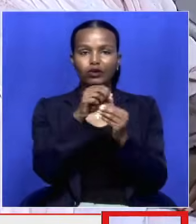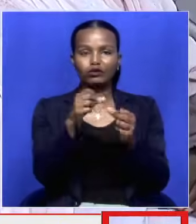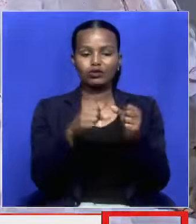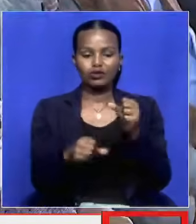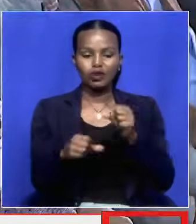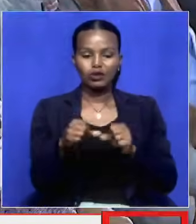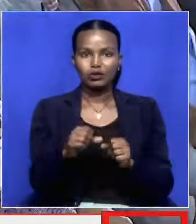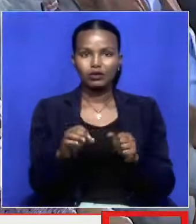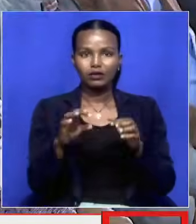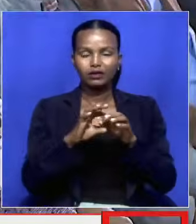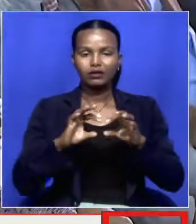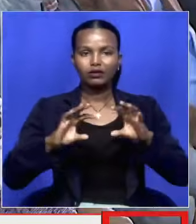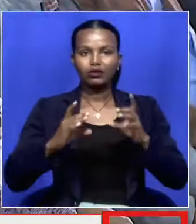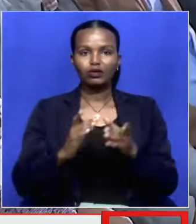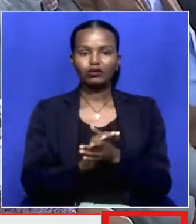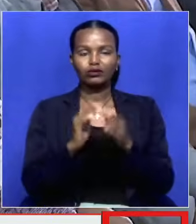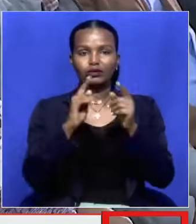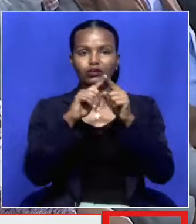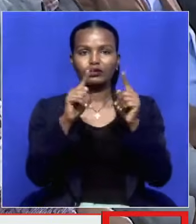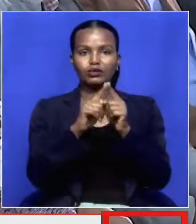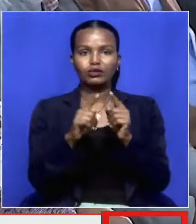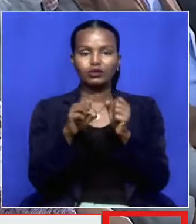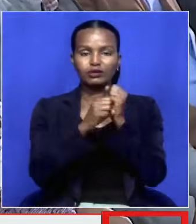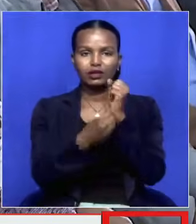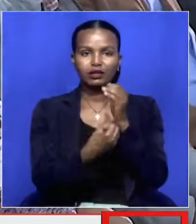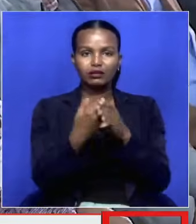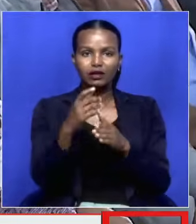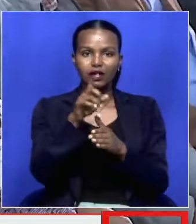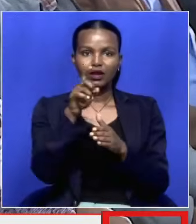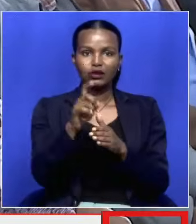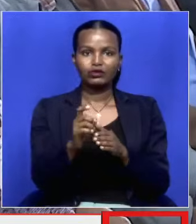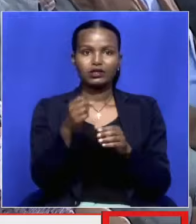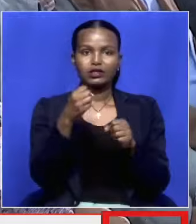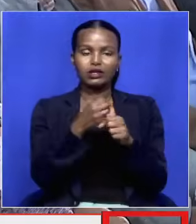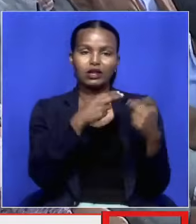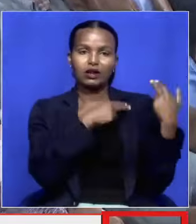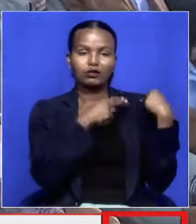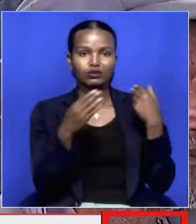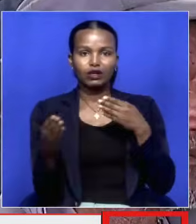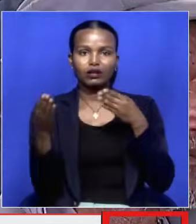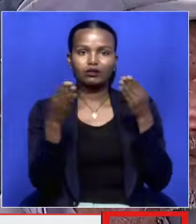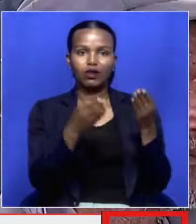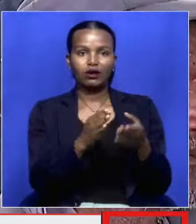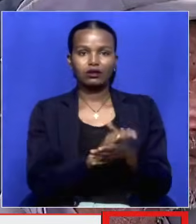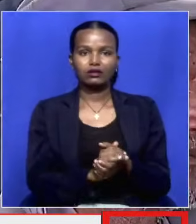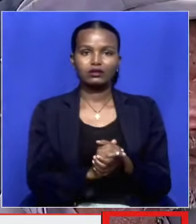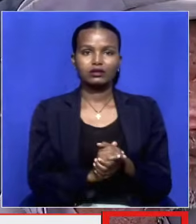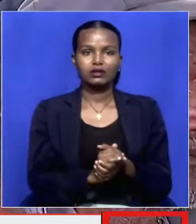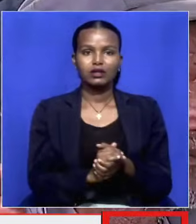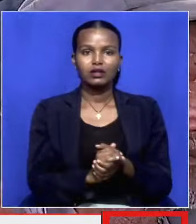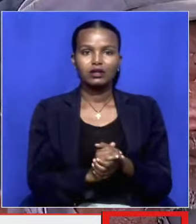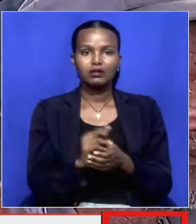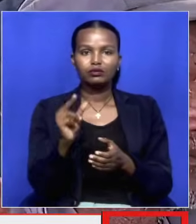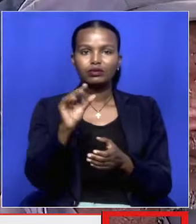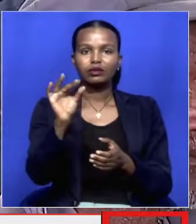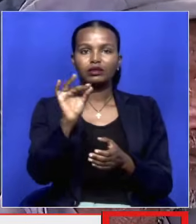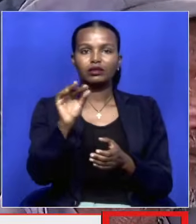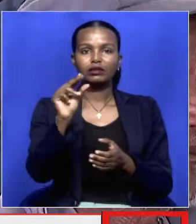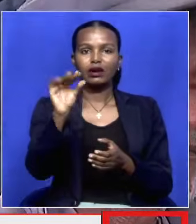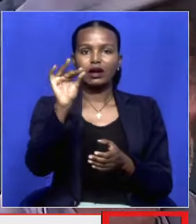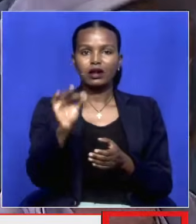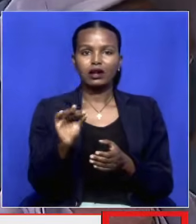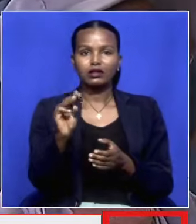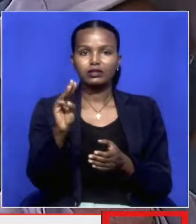የተውጣጡ የማህበረሰብ ክፍሎች ልዩ ልዩ የመሰረተ ልማት ጥያቄዎችን ለስራ ኃላፊዎቹ አቅርበዋል። ከብልባላ ሰቆጣ ያለንን